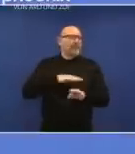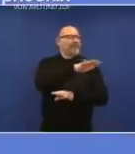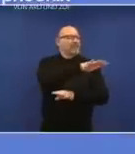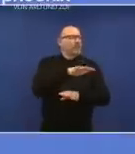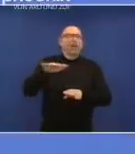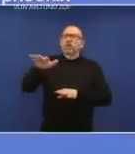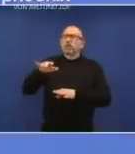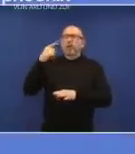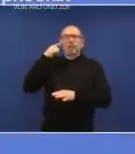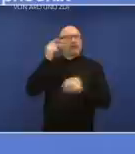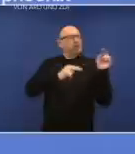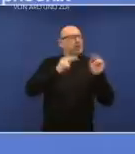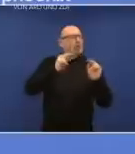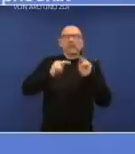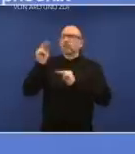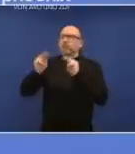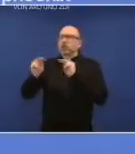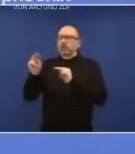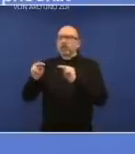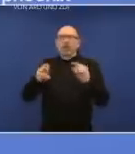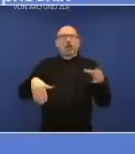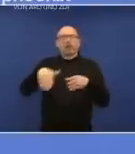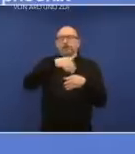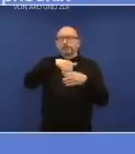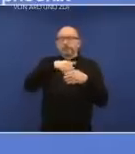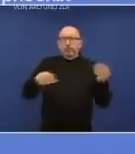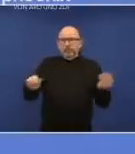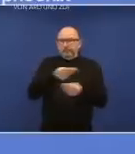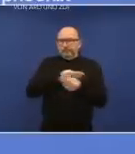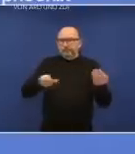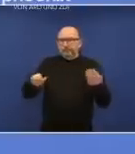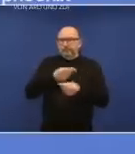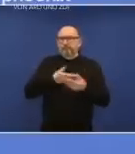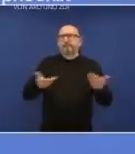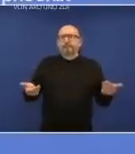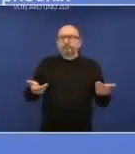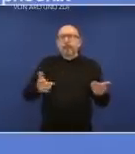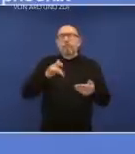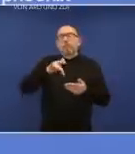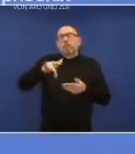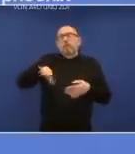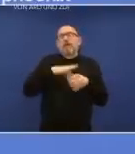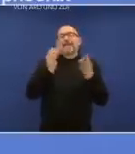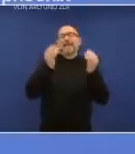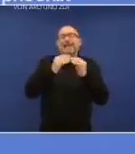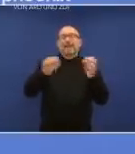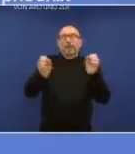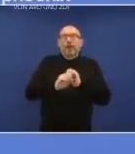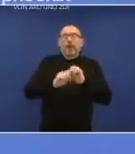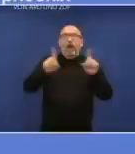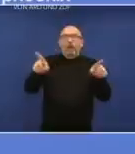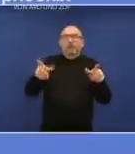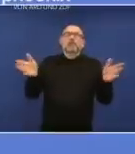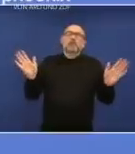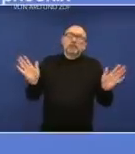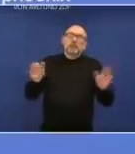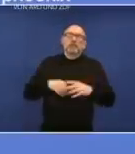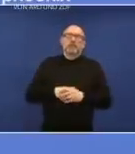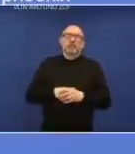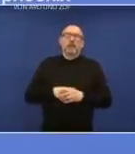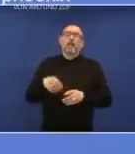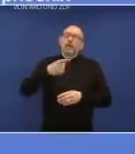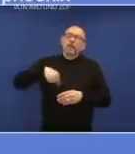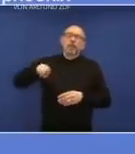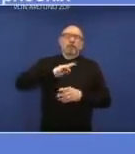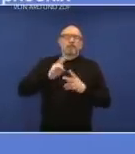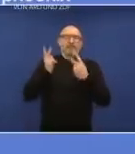Meinungsverschiedenheiten auch zwischen den Ressorts klären. Leider steckt man da nicht immer drin. Manchmal gehen Infos nach draußen. Für uns war wichtig, von Anfang